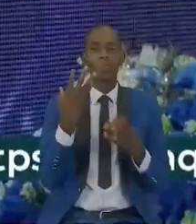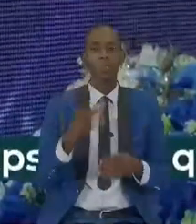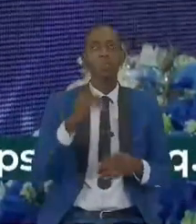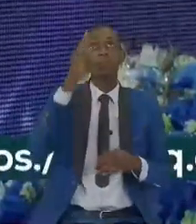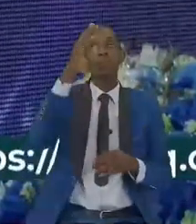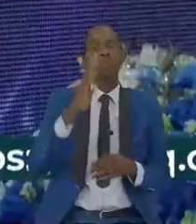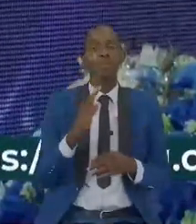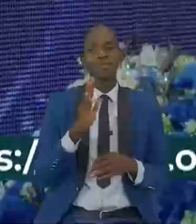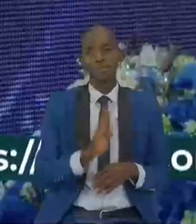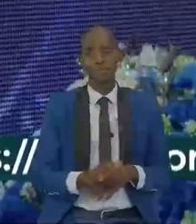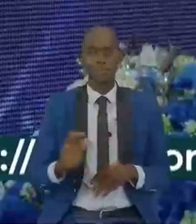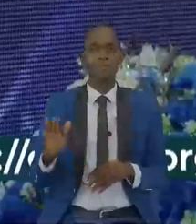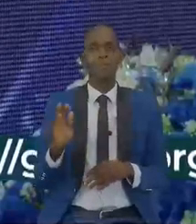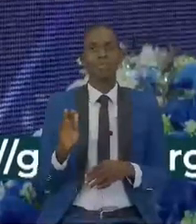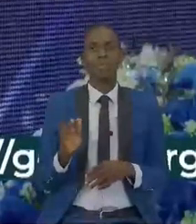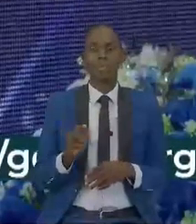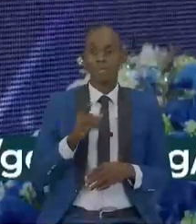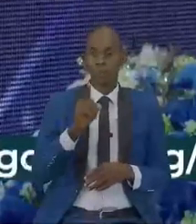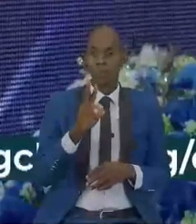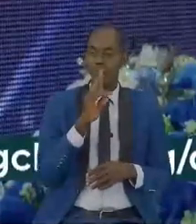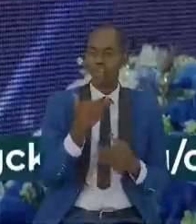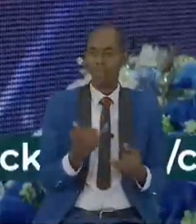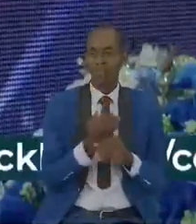L'heure est au conseil.